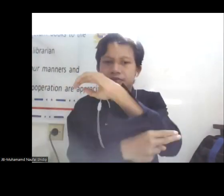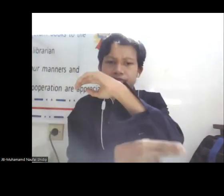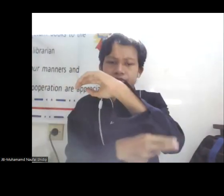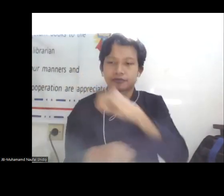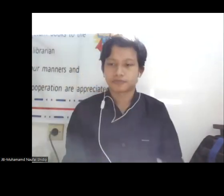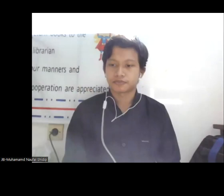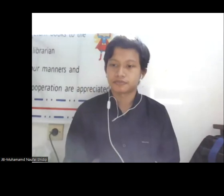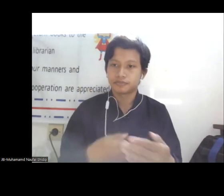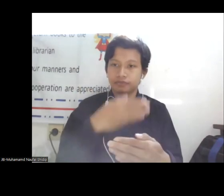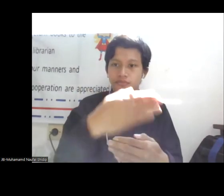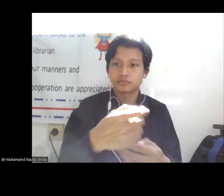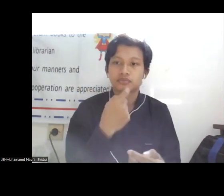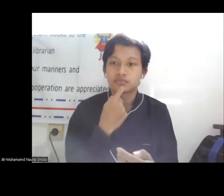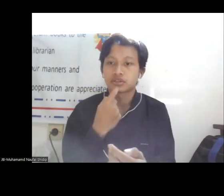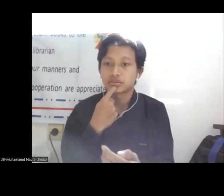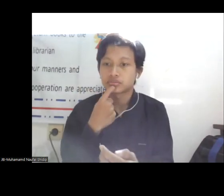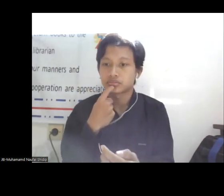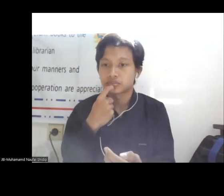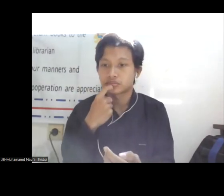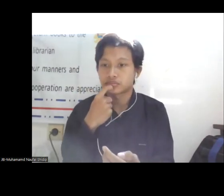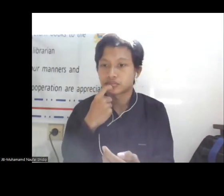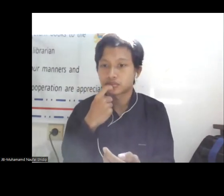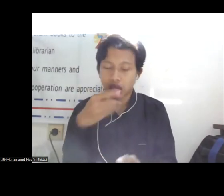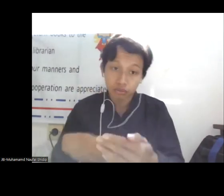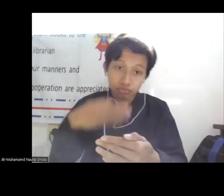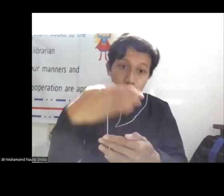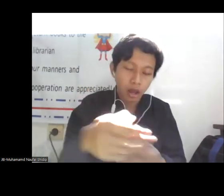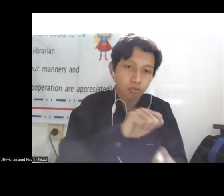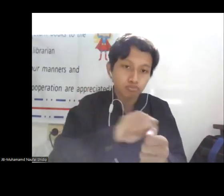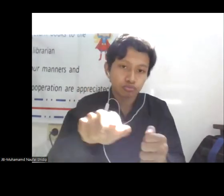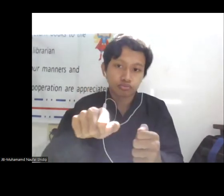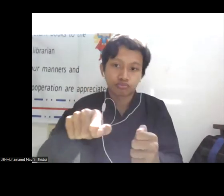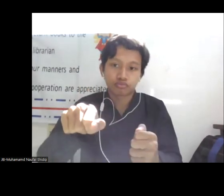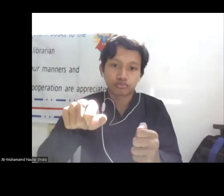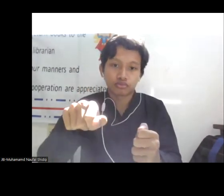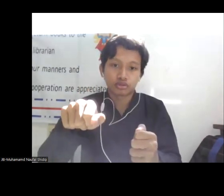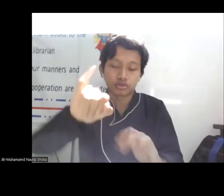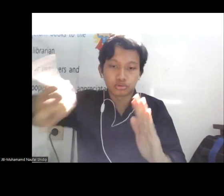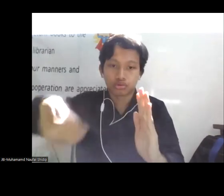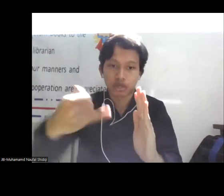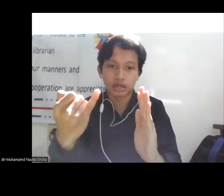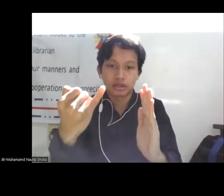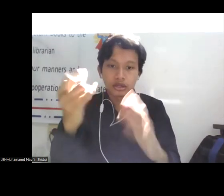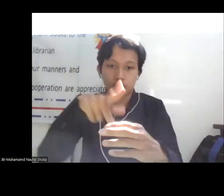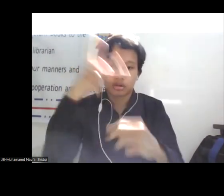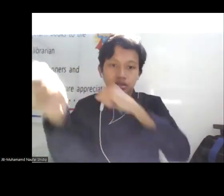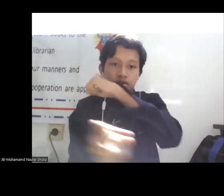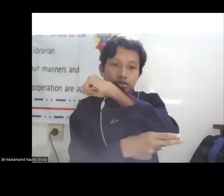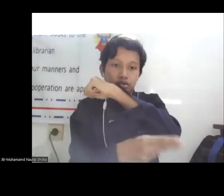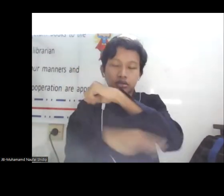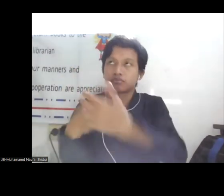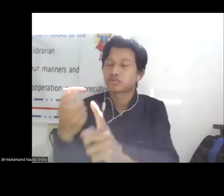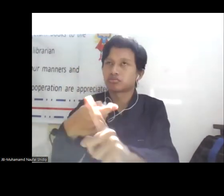selanjutnya adalah menembus jurnal internasional dengan simago oleh Bapak dosen Tarbiyah yaitu bapak